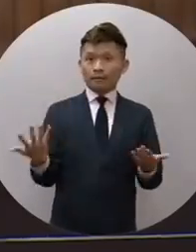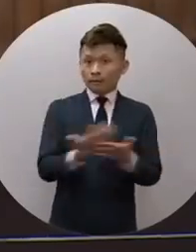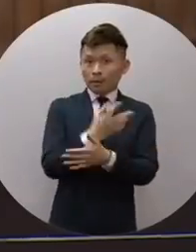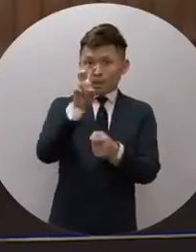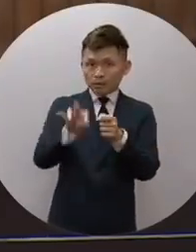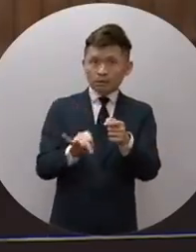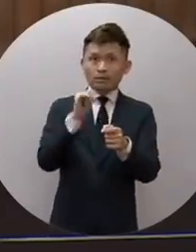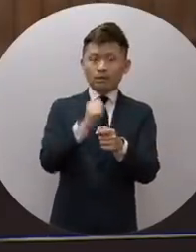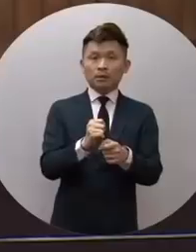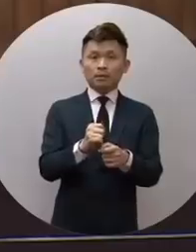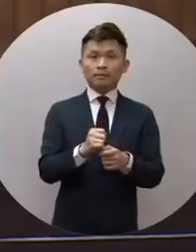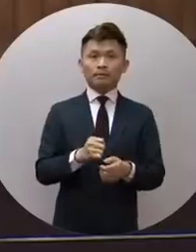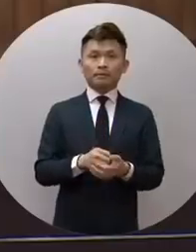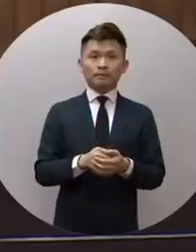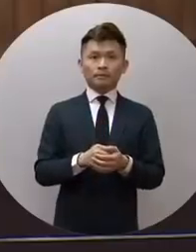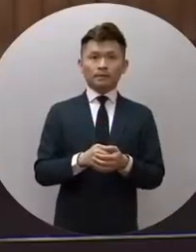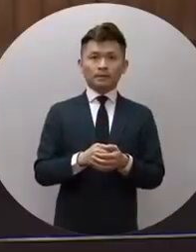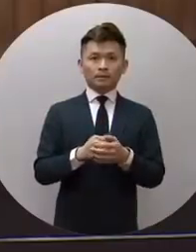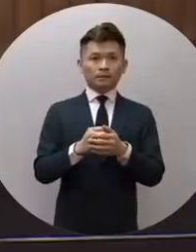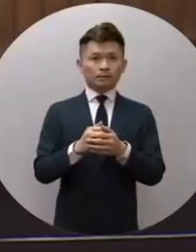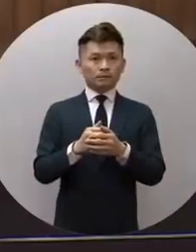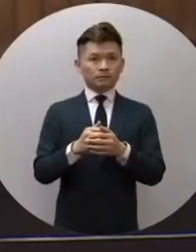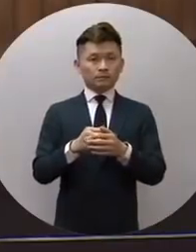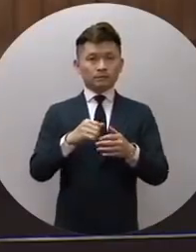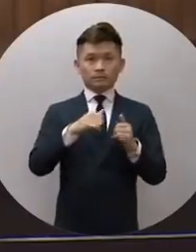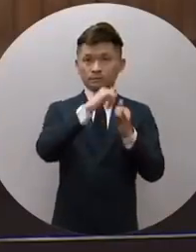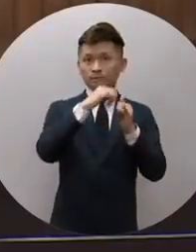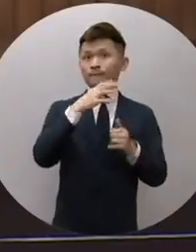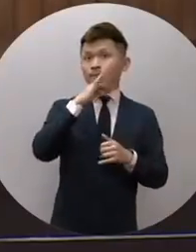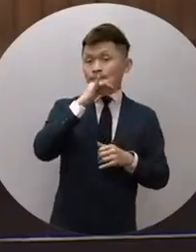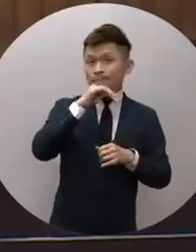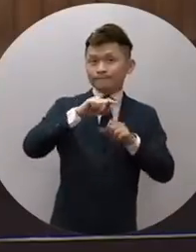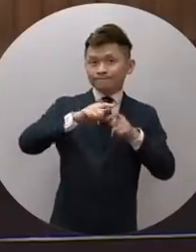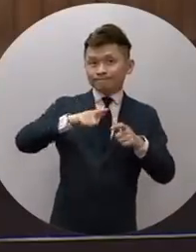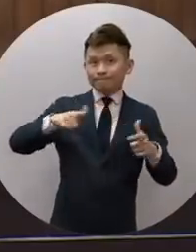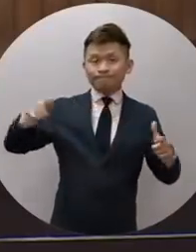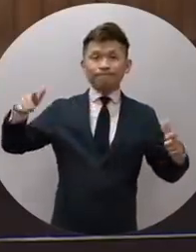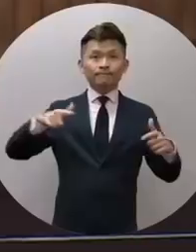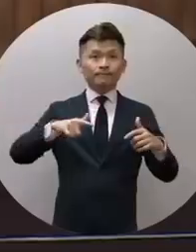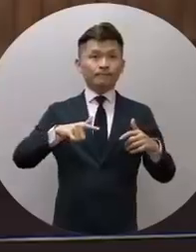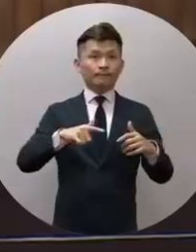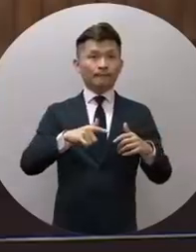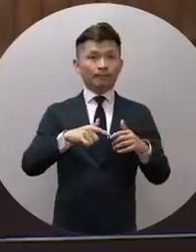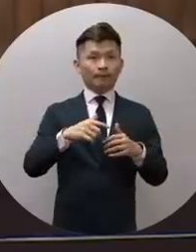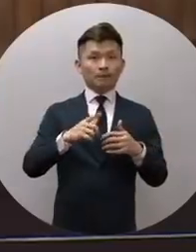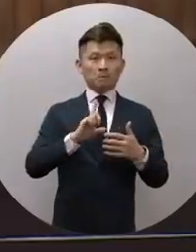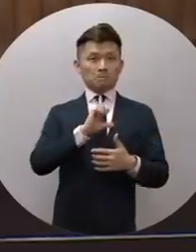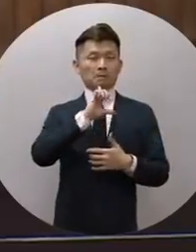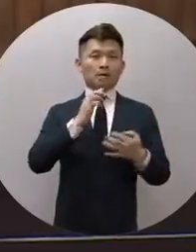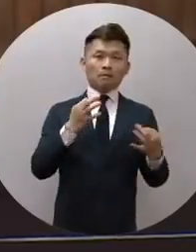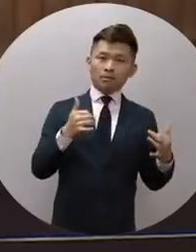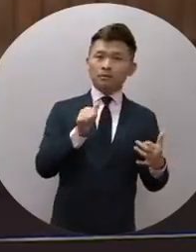来，因为过度社会的动员，在世代、阶级、产业和族群